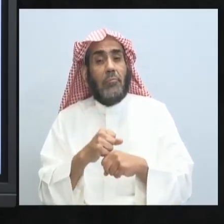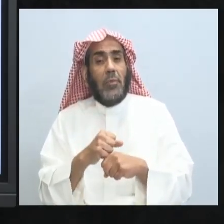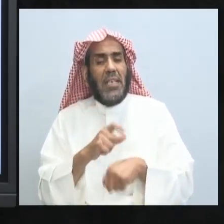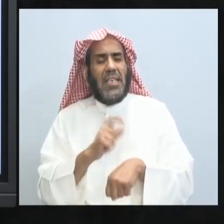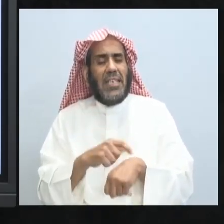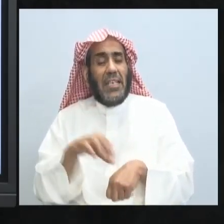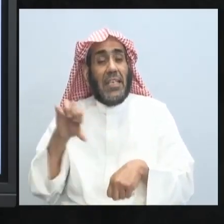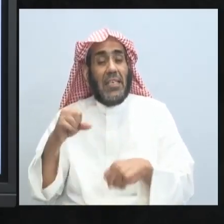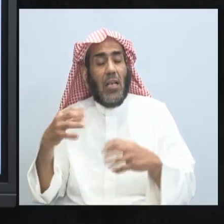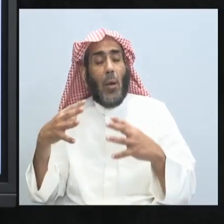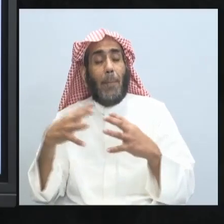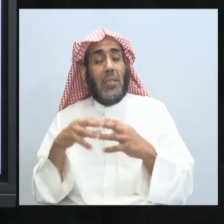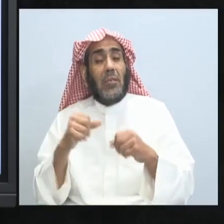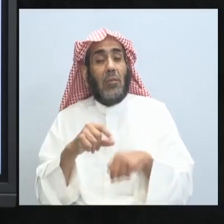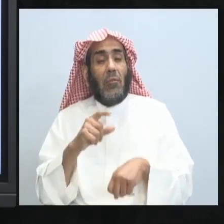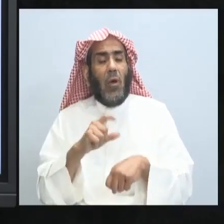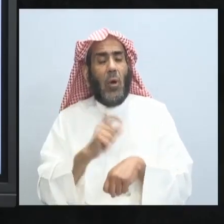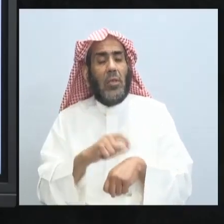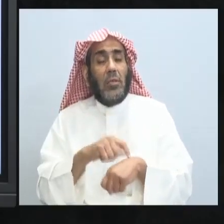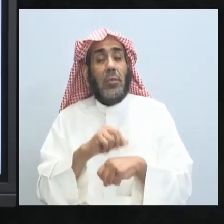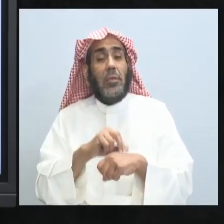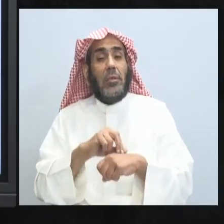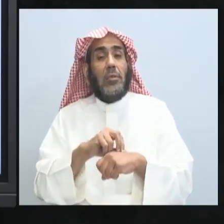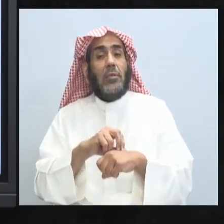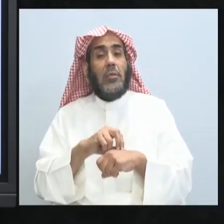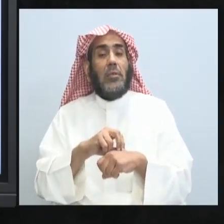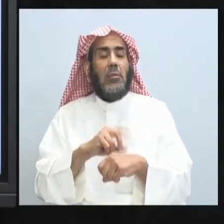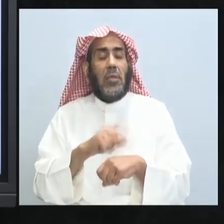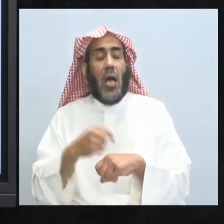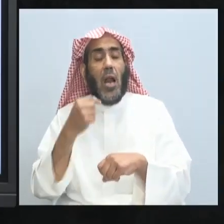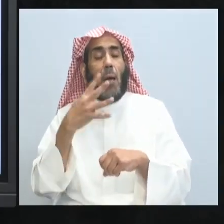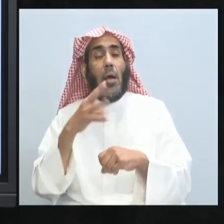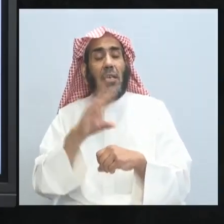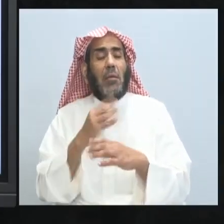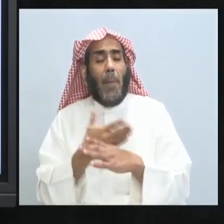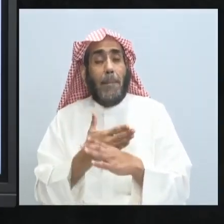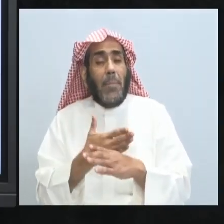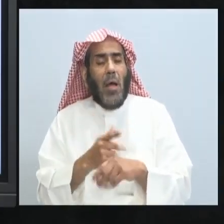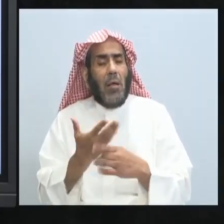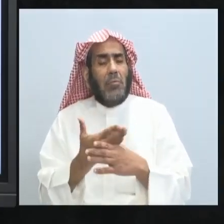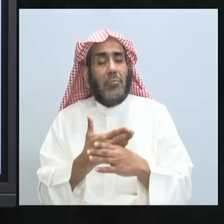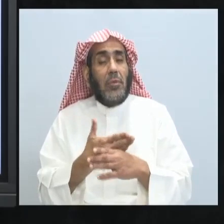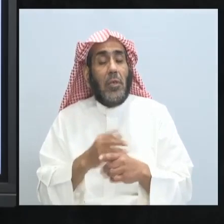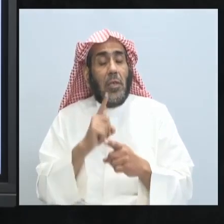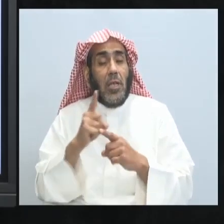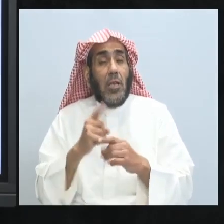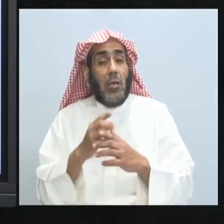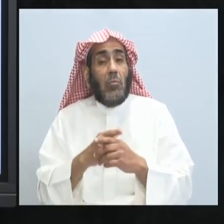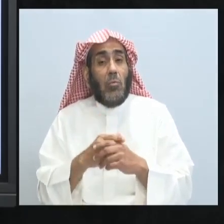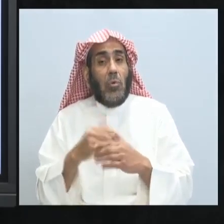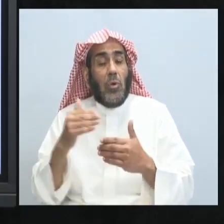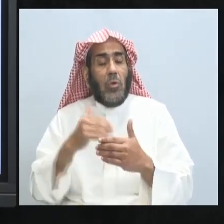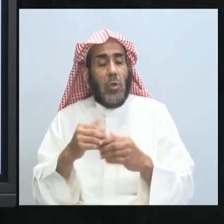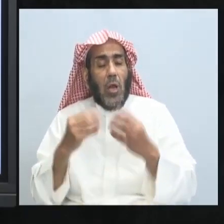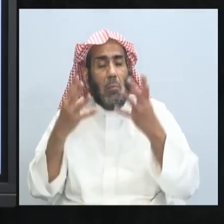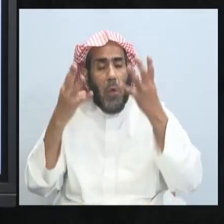الساعه التاسعه مساء هنالك في اوقات ستكون في الساعه الرابعه عصرا لماذا هذا الامر لذلك لانهم يعودون